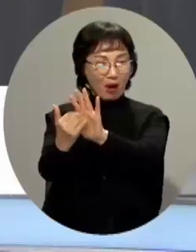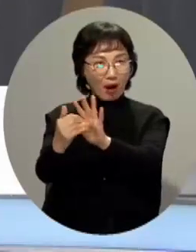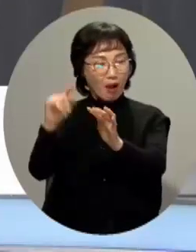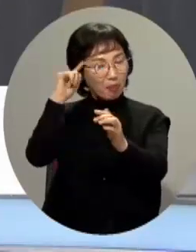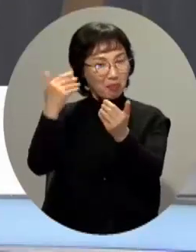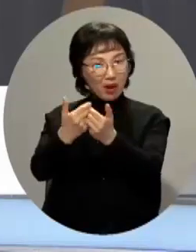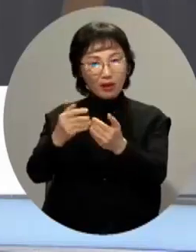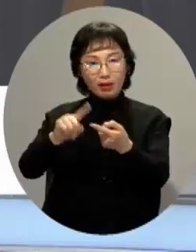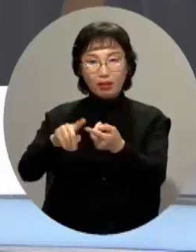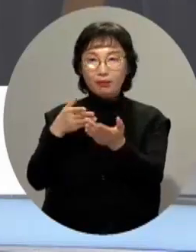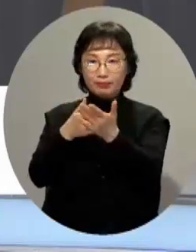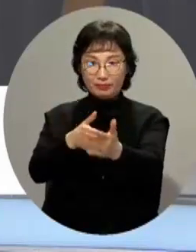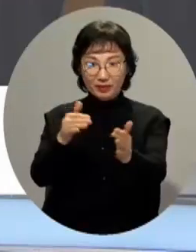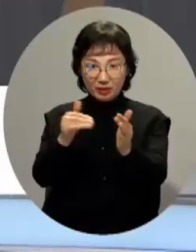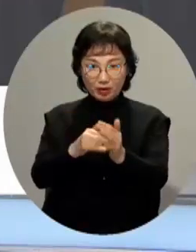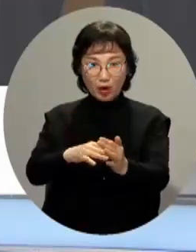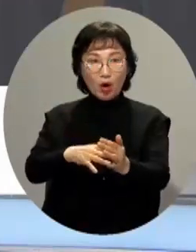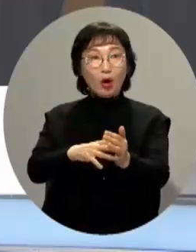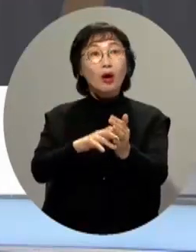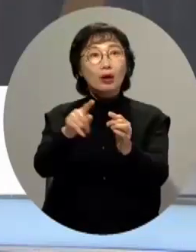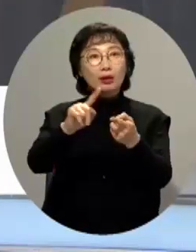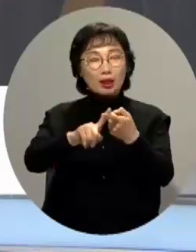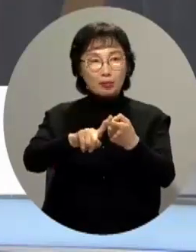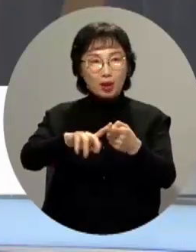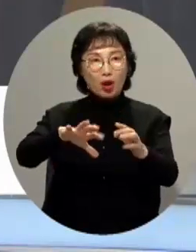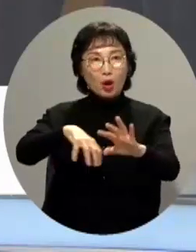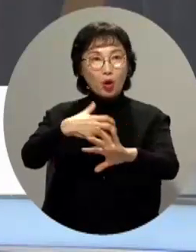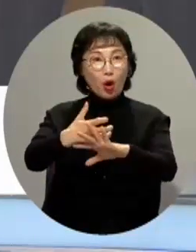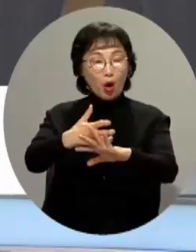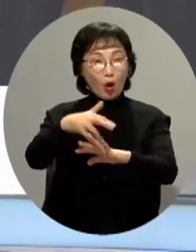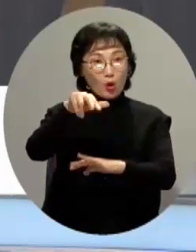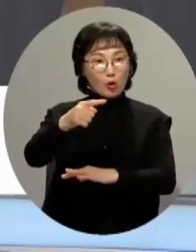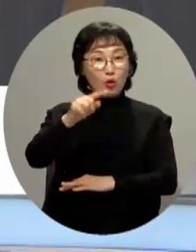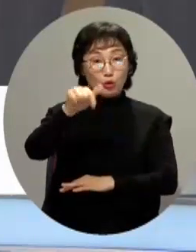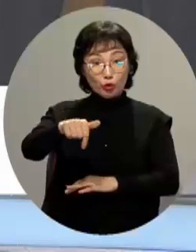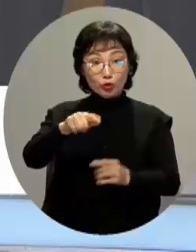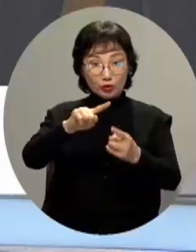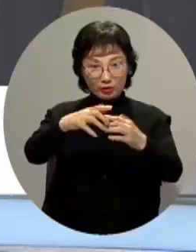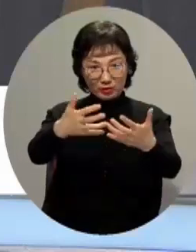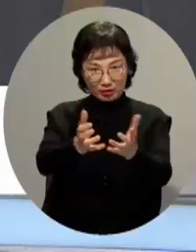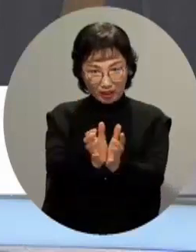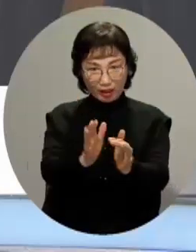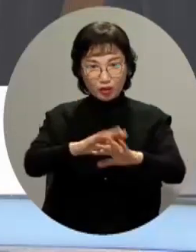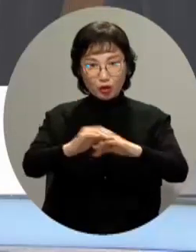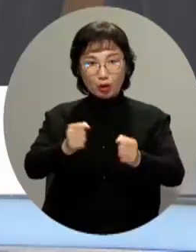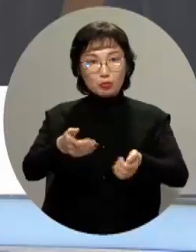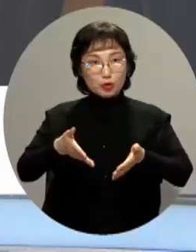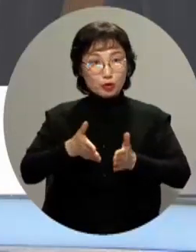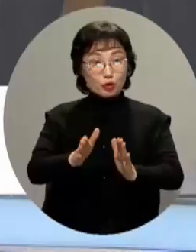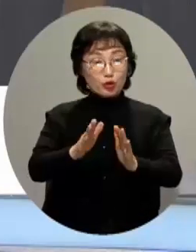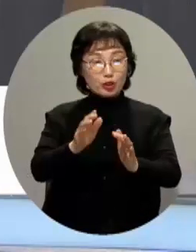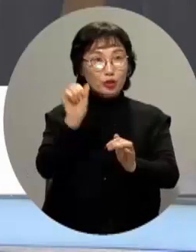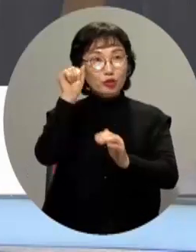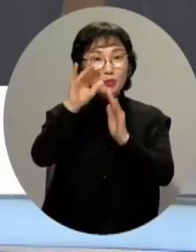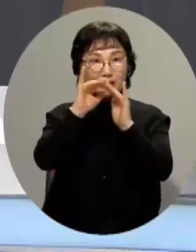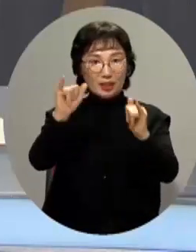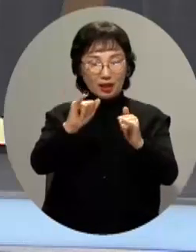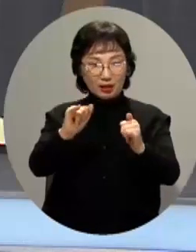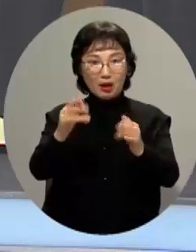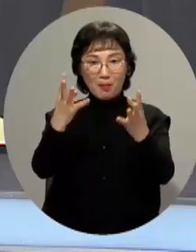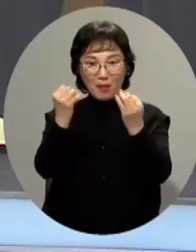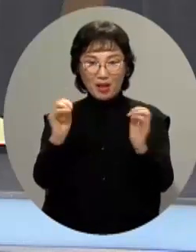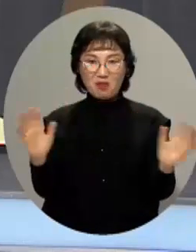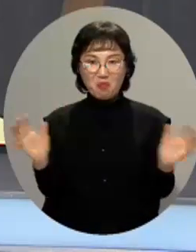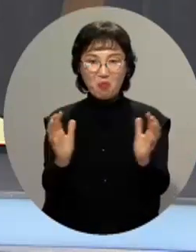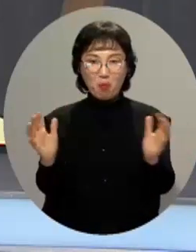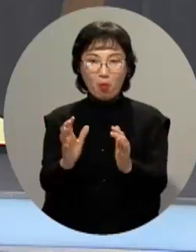직격했습니다. 조국혁신당과 비례대표를 놓고 경쟁 중인 더불어민주연합은 전북 출신 후보들을 대거 동원했습니다.